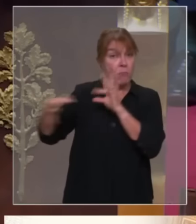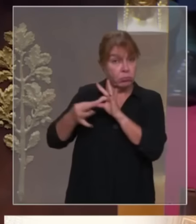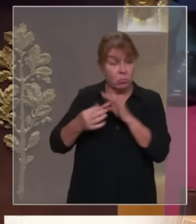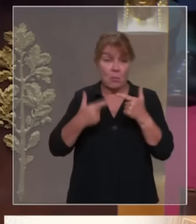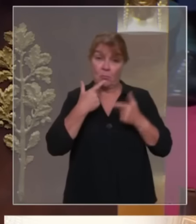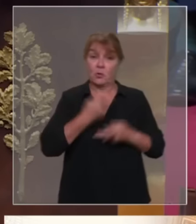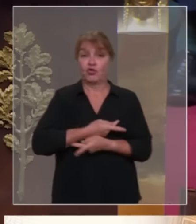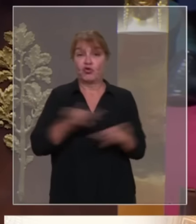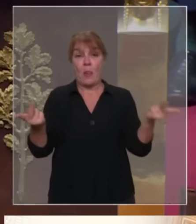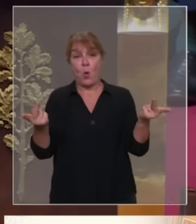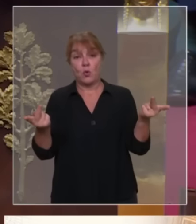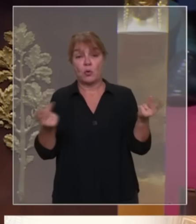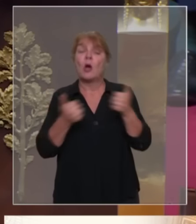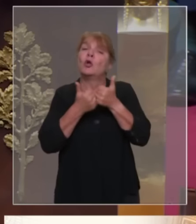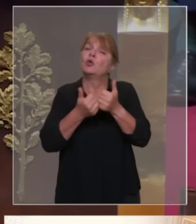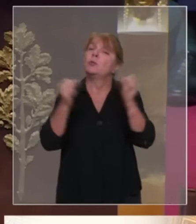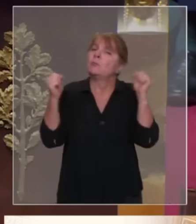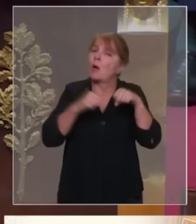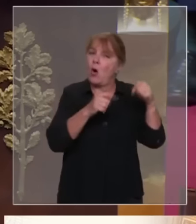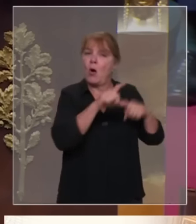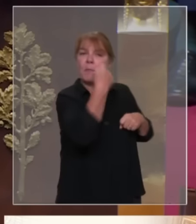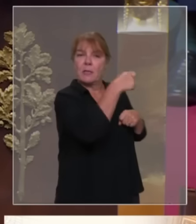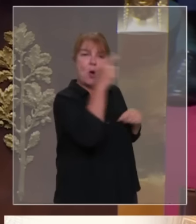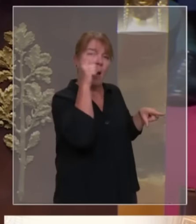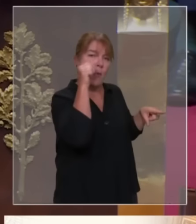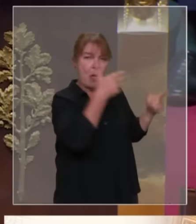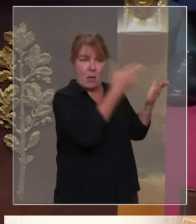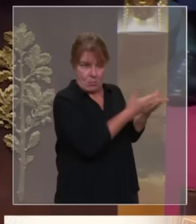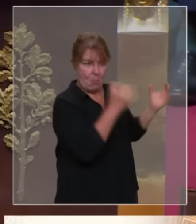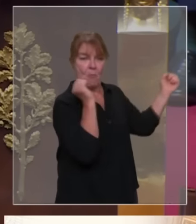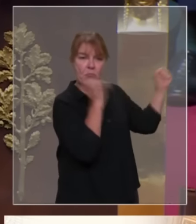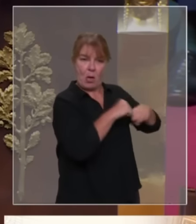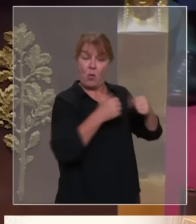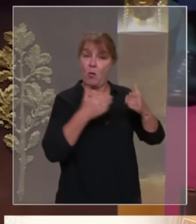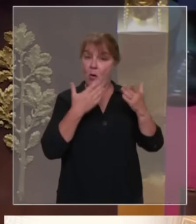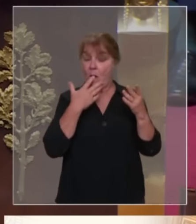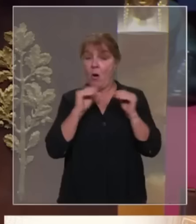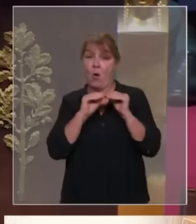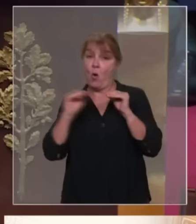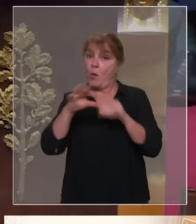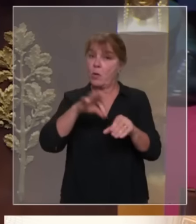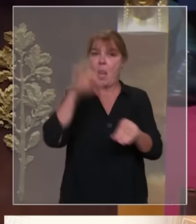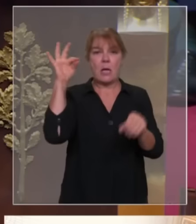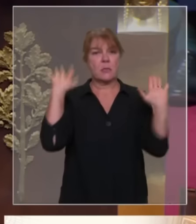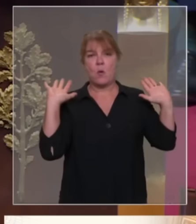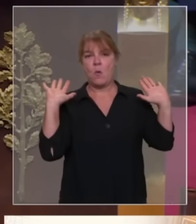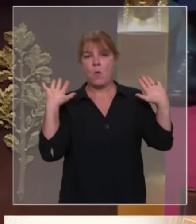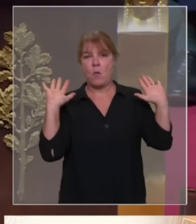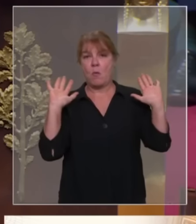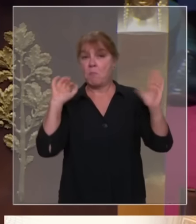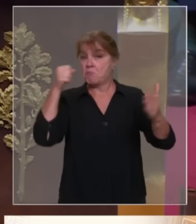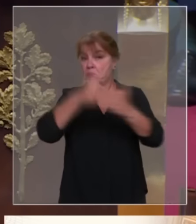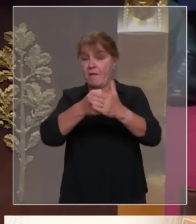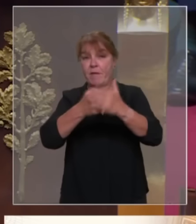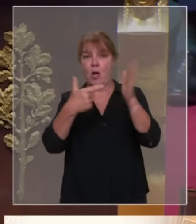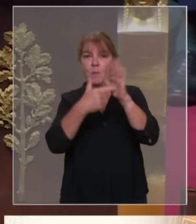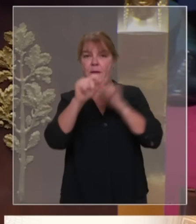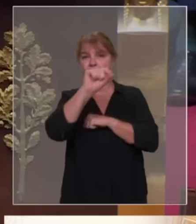mesure d'annoncer, en accord avec le Président de la République, la décision de reporter les élections provinciales jusqu'à fin